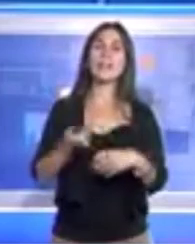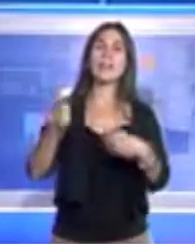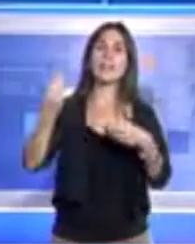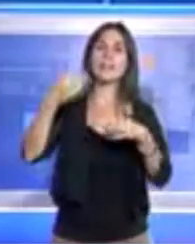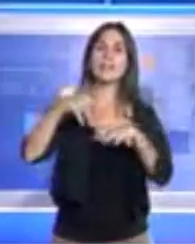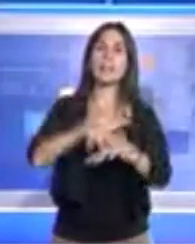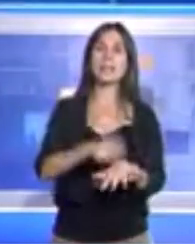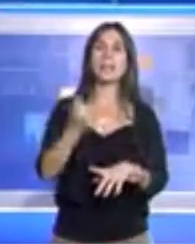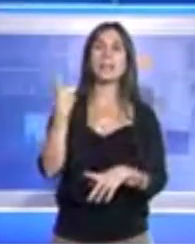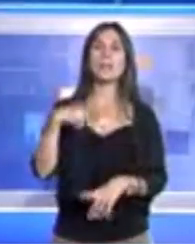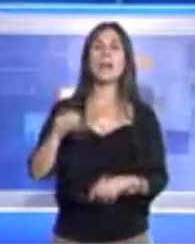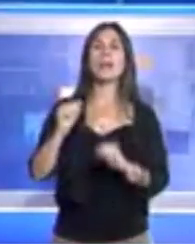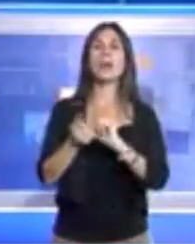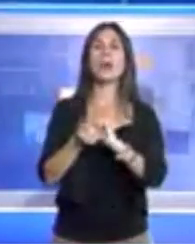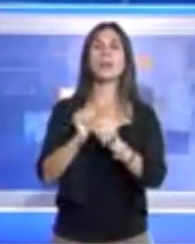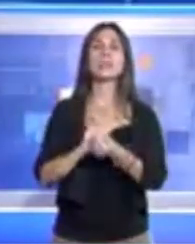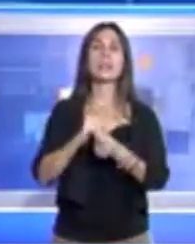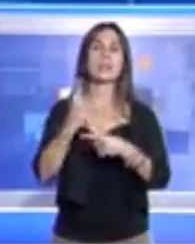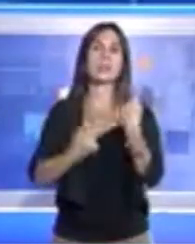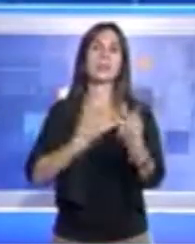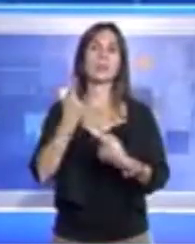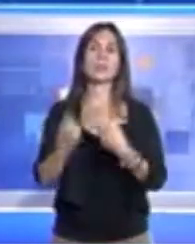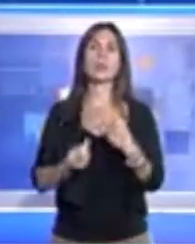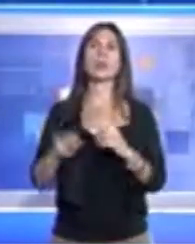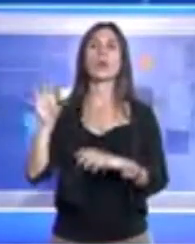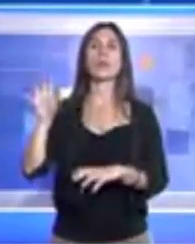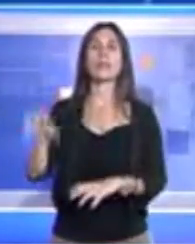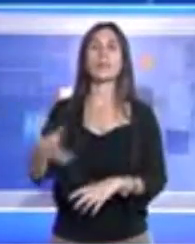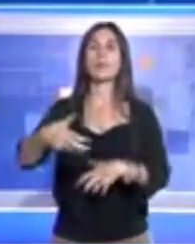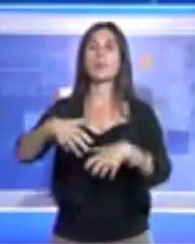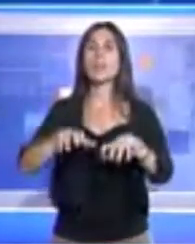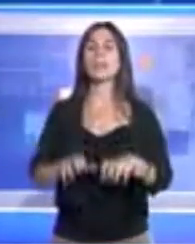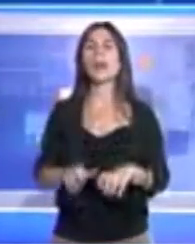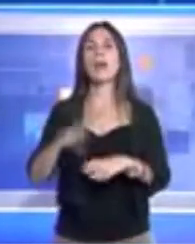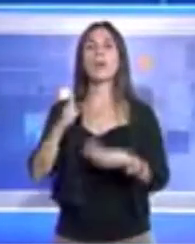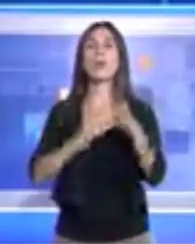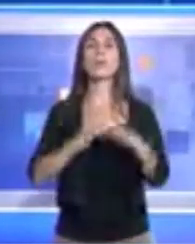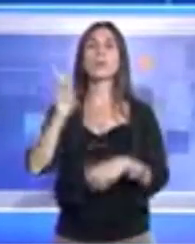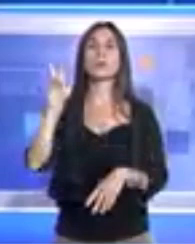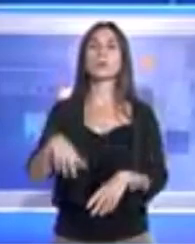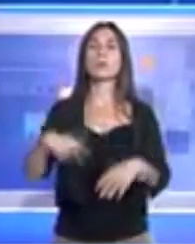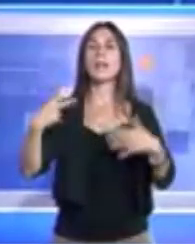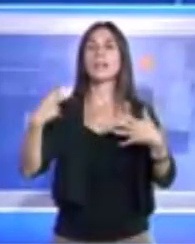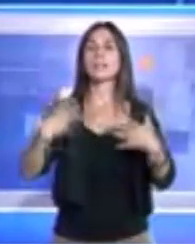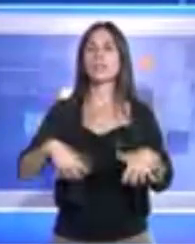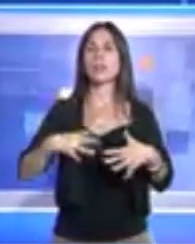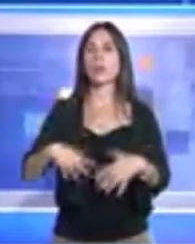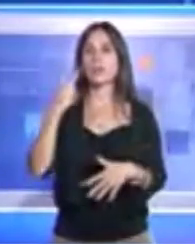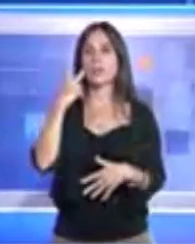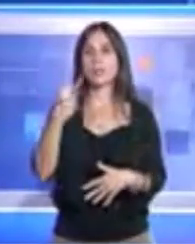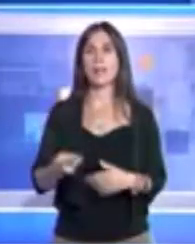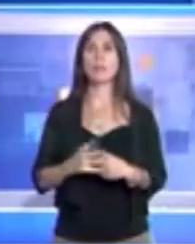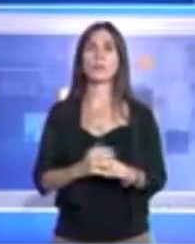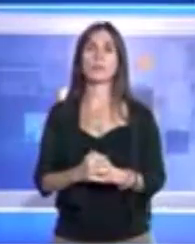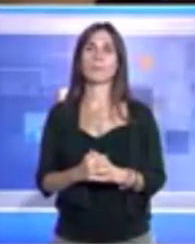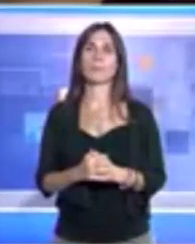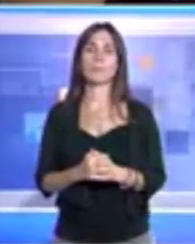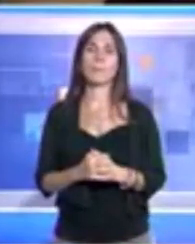le denunce per questo tipo di reati intanto sono in calo rispetto al 2019 Alessandro Salvetti